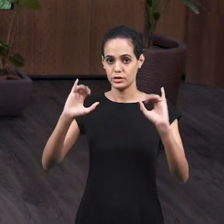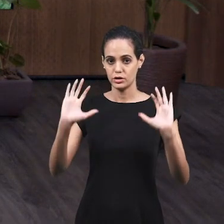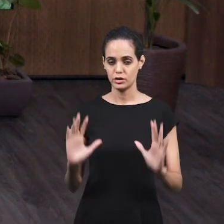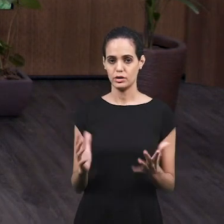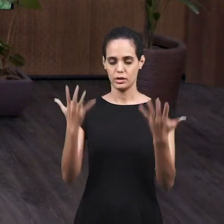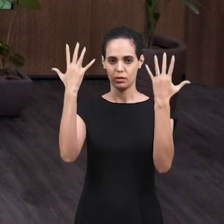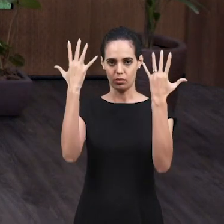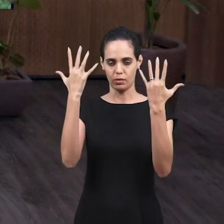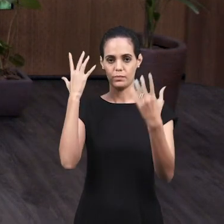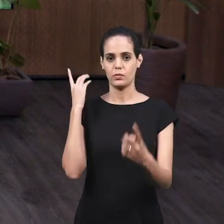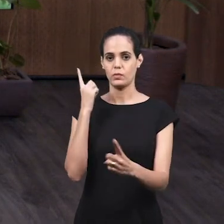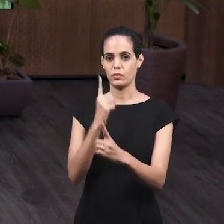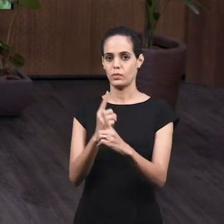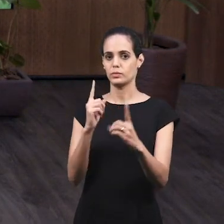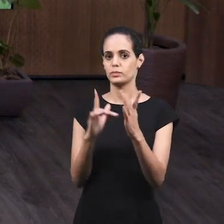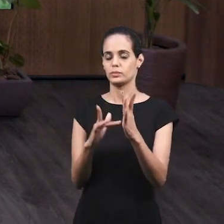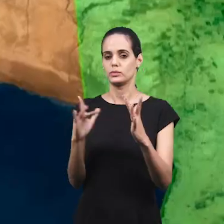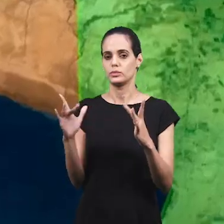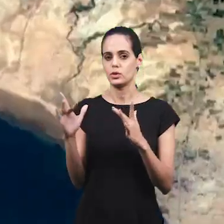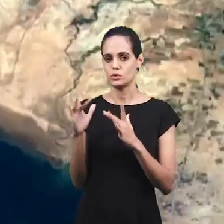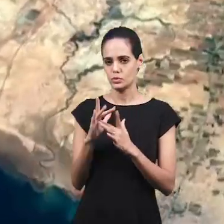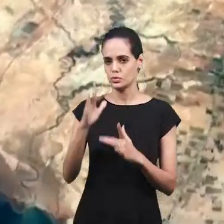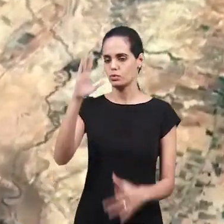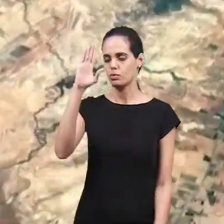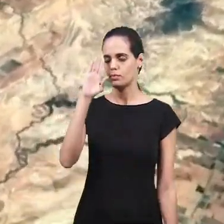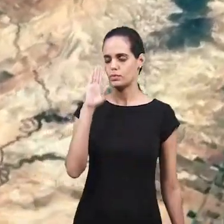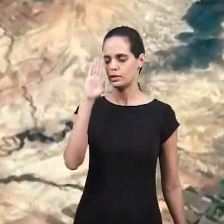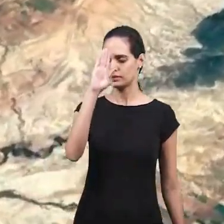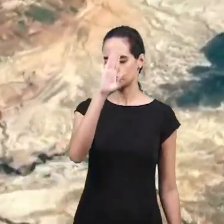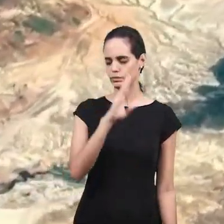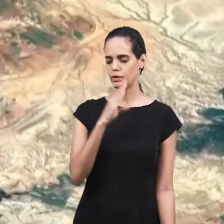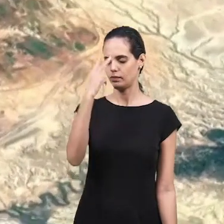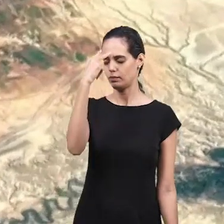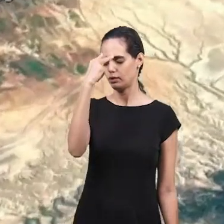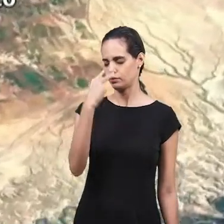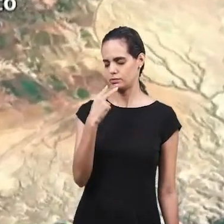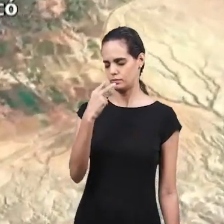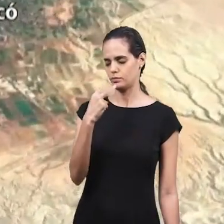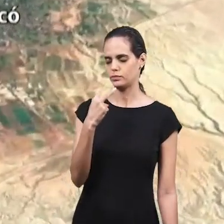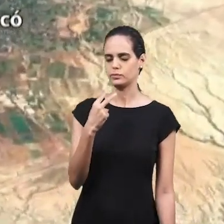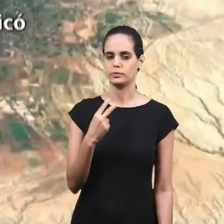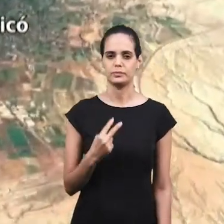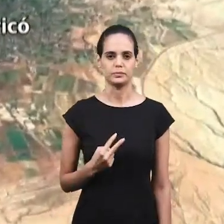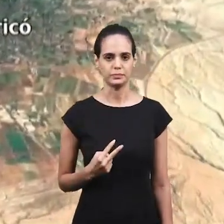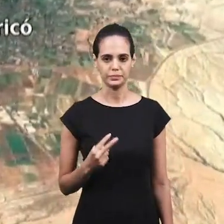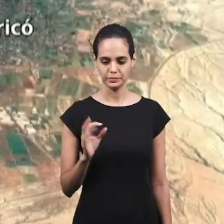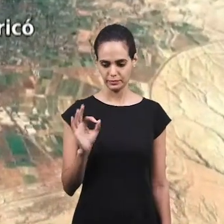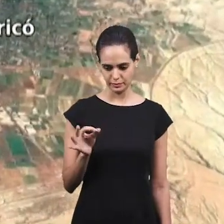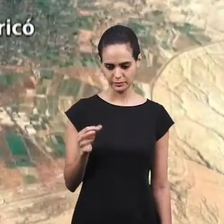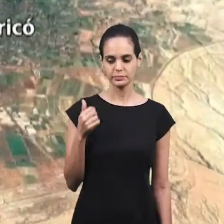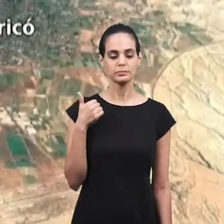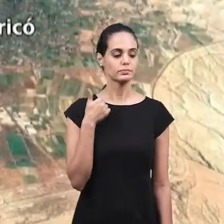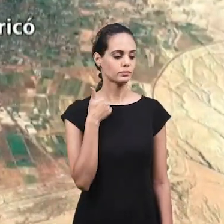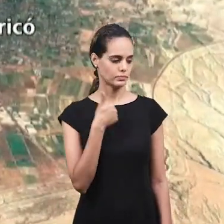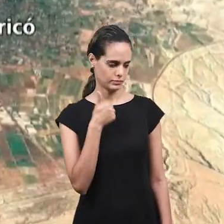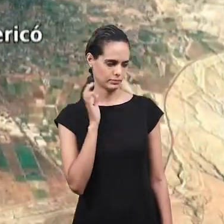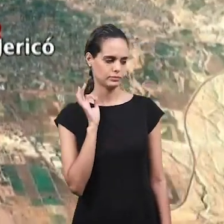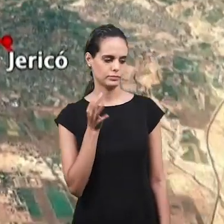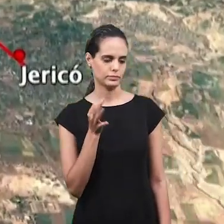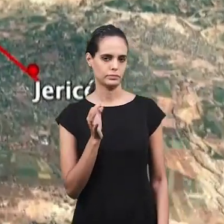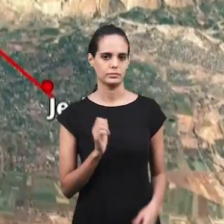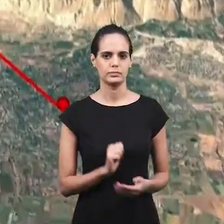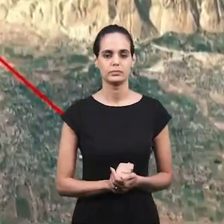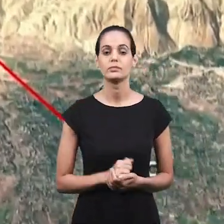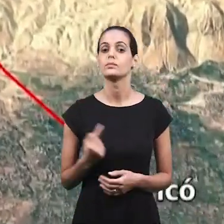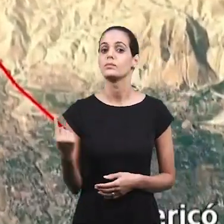c'est Jéricho, exactement, où s'est donnée la rencontre du Seigneur Jésus avec l'aveugle